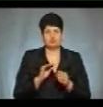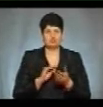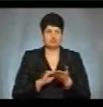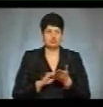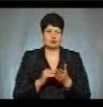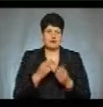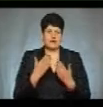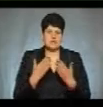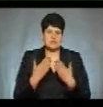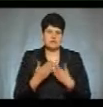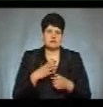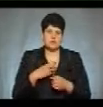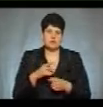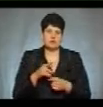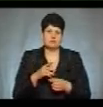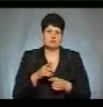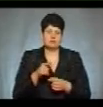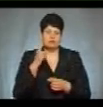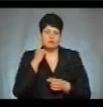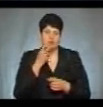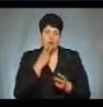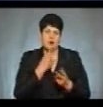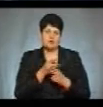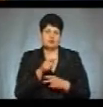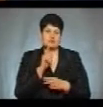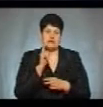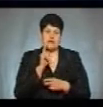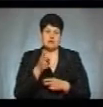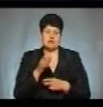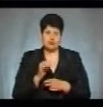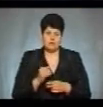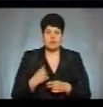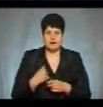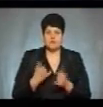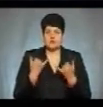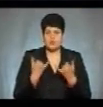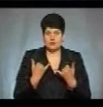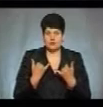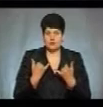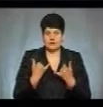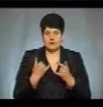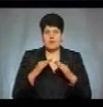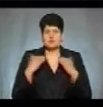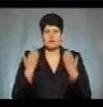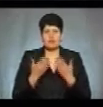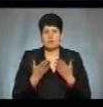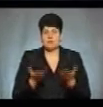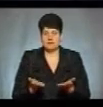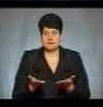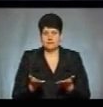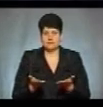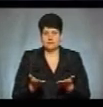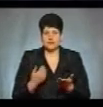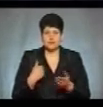Каже, очікував сьогодні тут побачити і Зеленського. Я сьогодні на стадіоні, я так